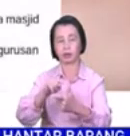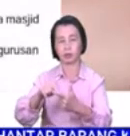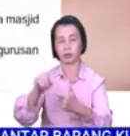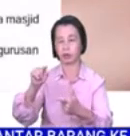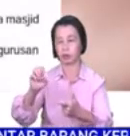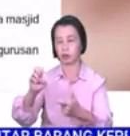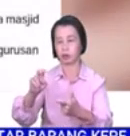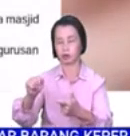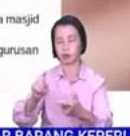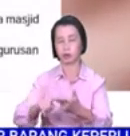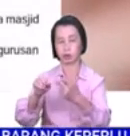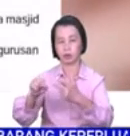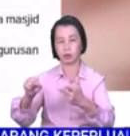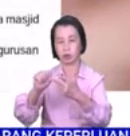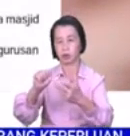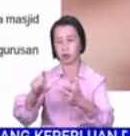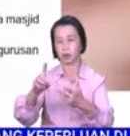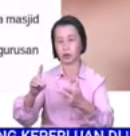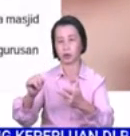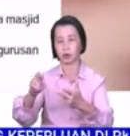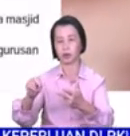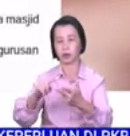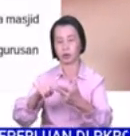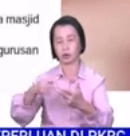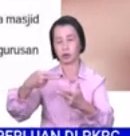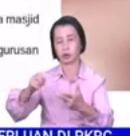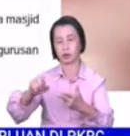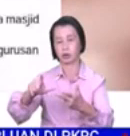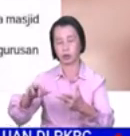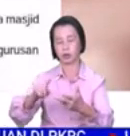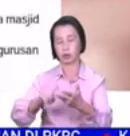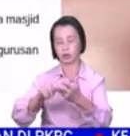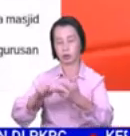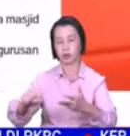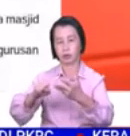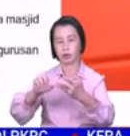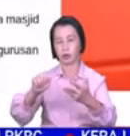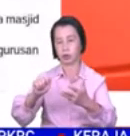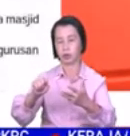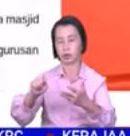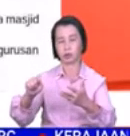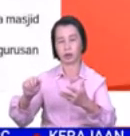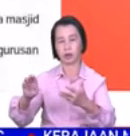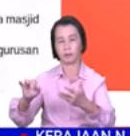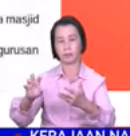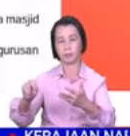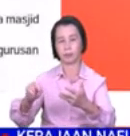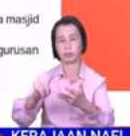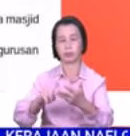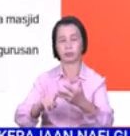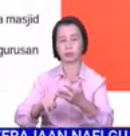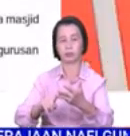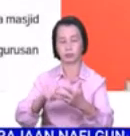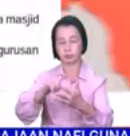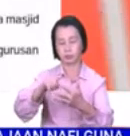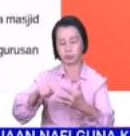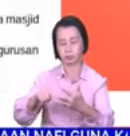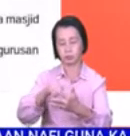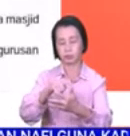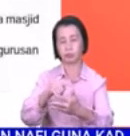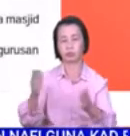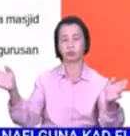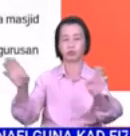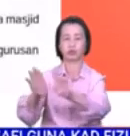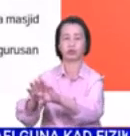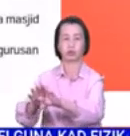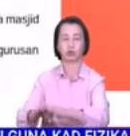Gedung, Sungai Nur Ad-Din di Kampung Tengah Hilir Gedung dan Surau At-Taibin di Kampung Lalang Mayah Gedung.